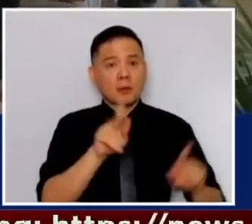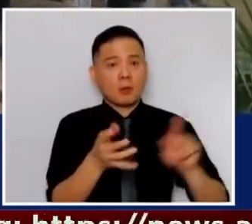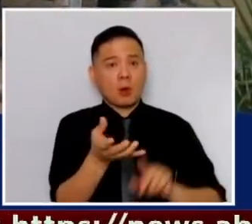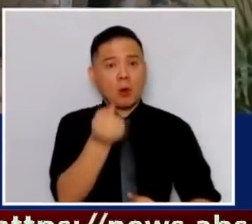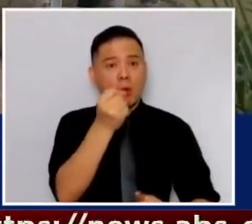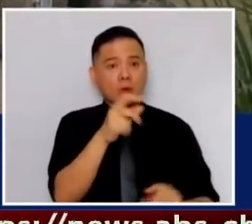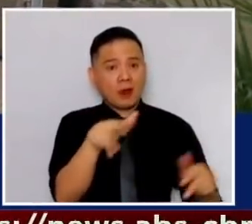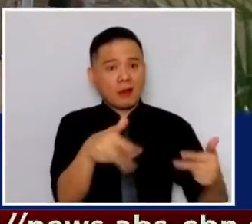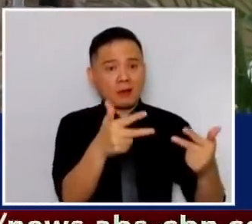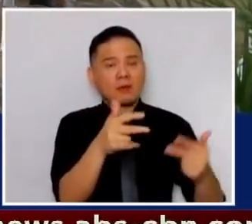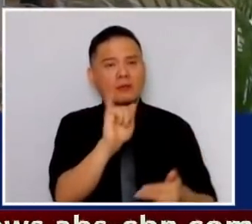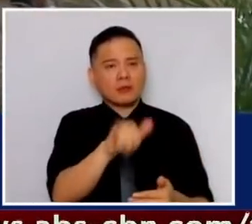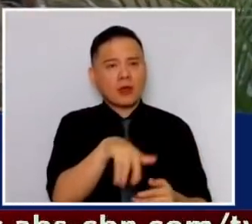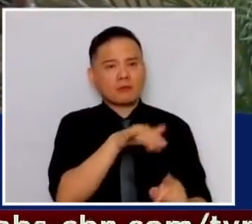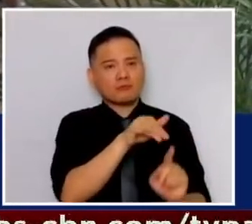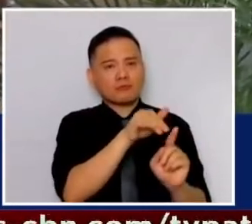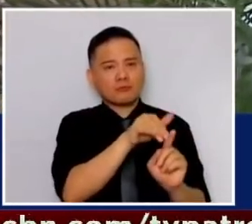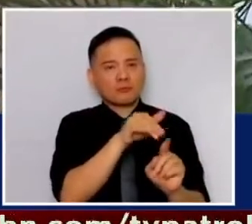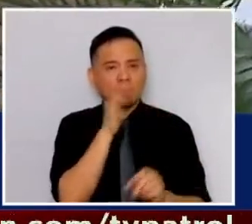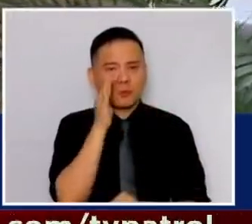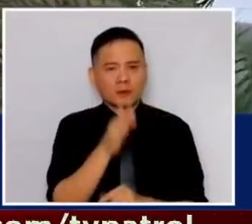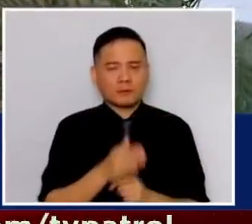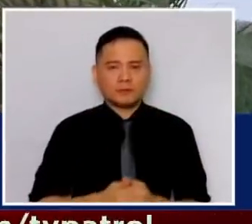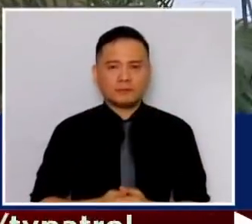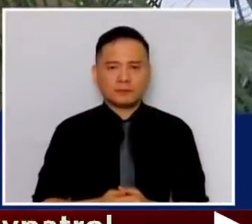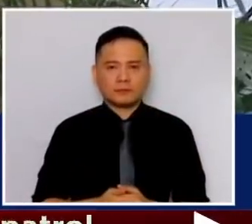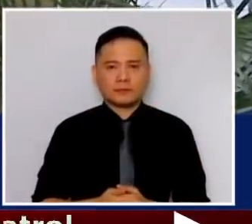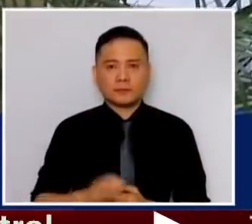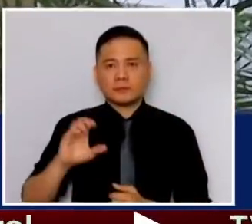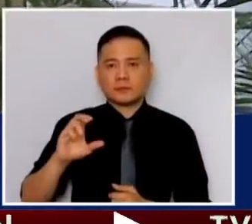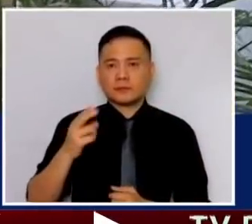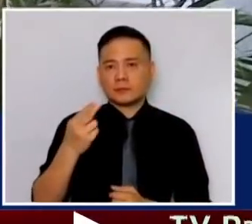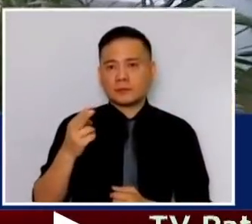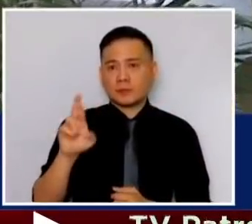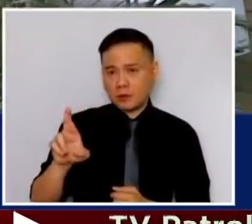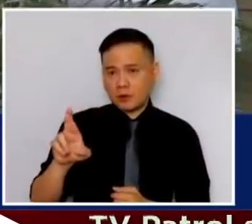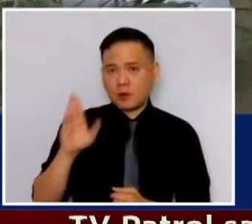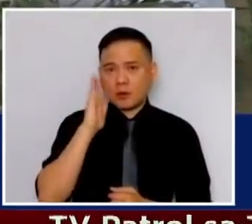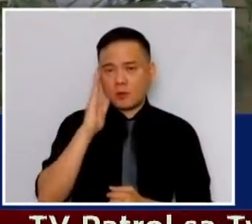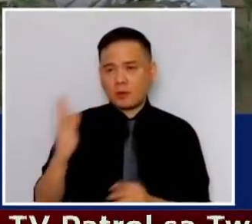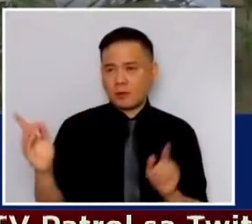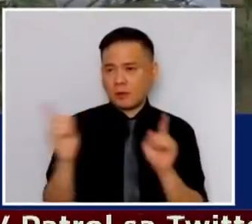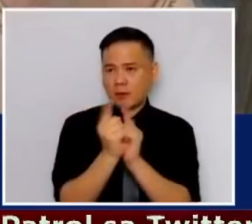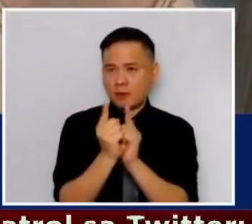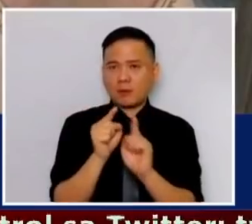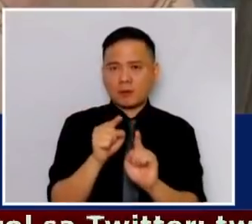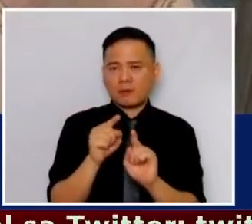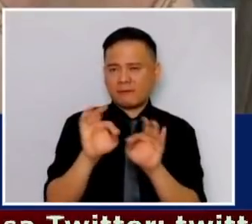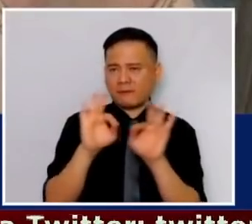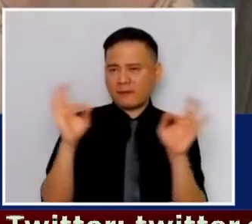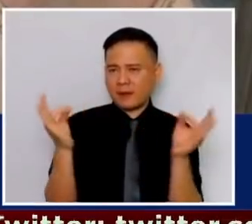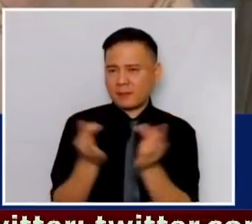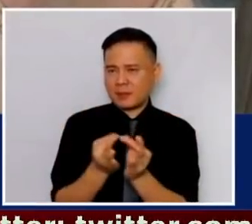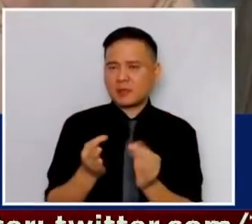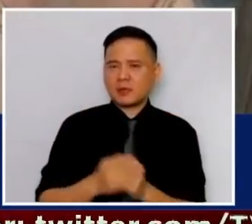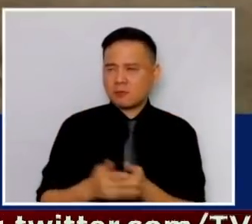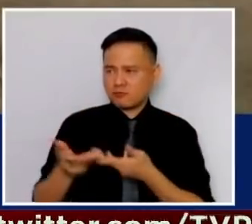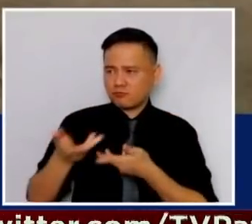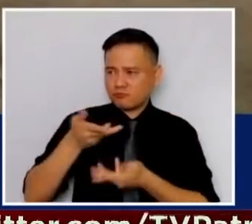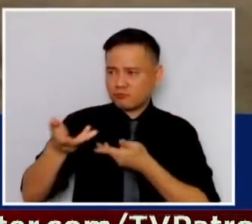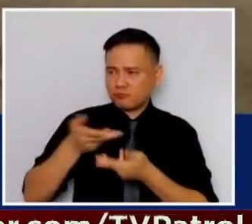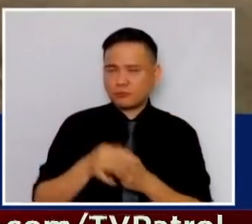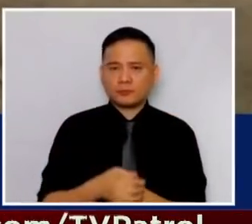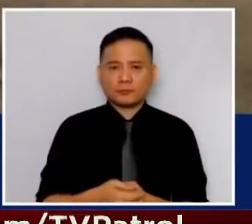Nagsagawa ng prayer vigil sa labas ng tanggapan ng Commission on Human Rights sa mga kaanak na mabiktima noong isang linggo. Nagtirik ng kandila